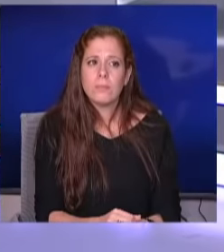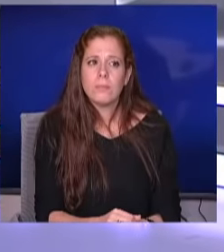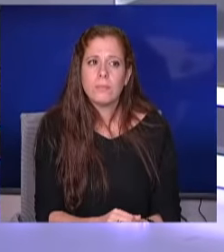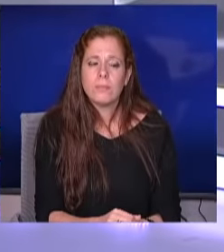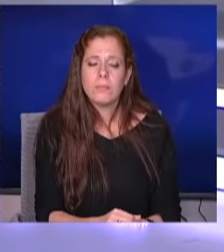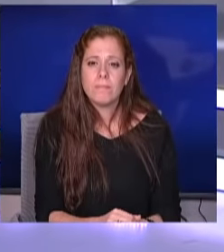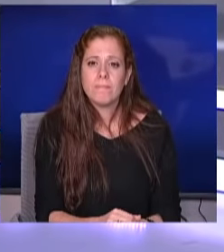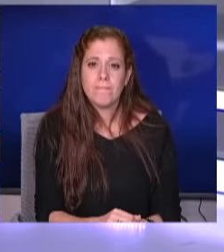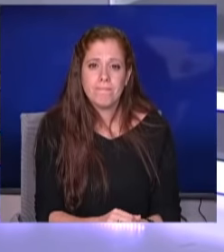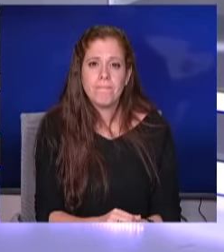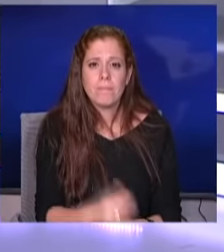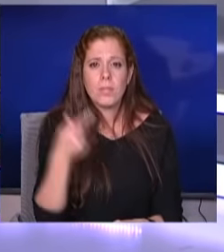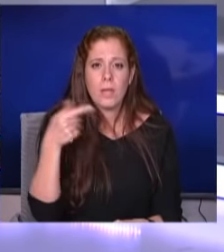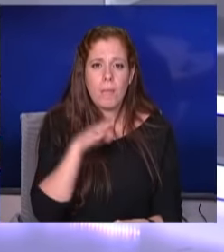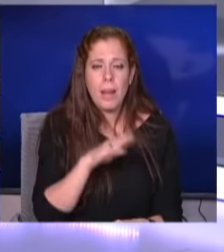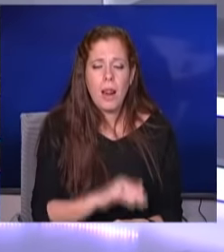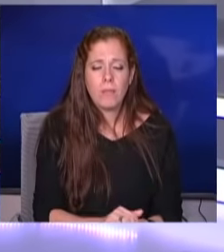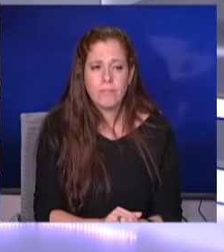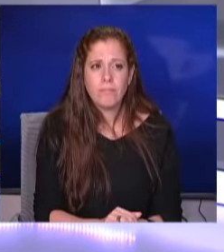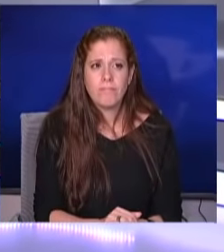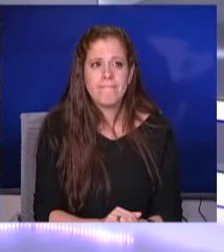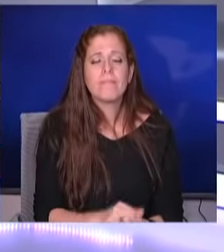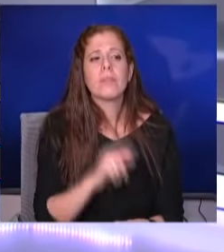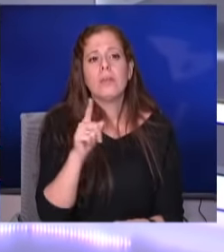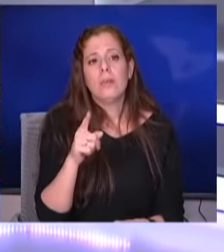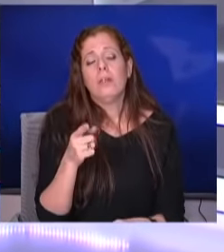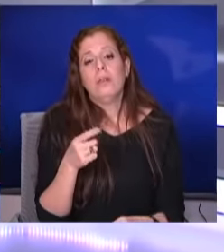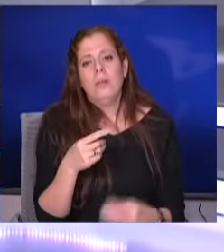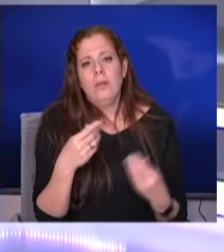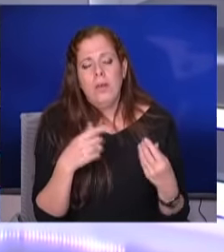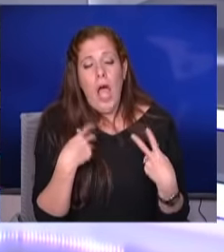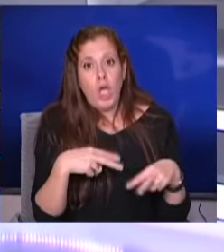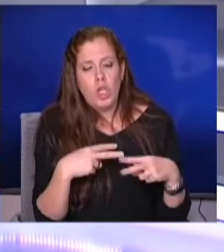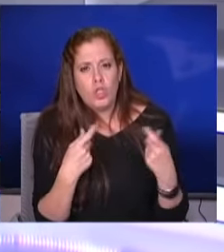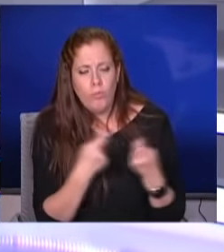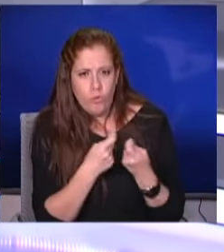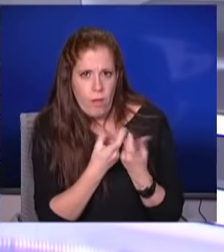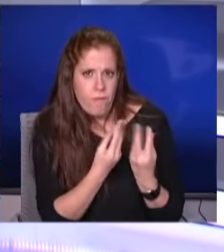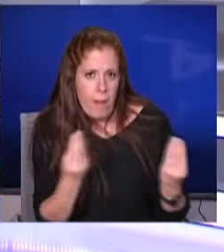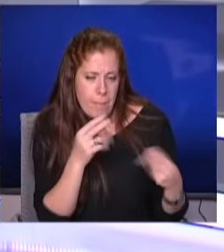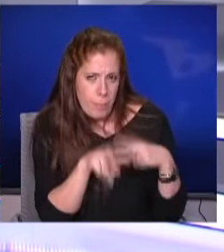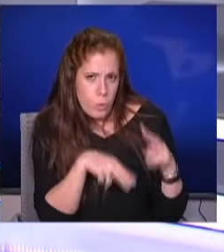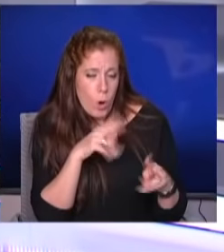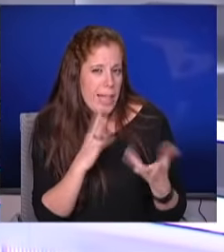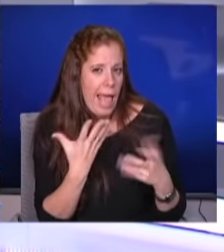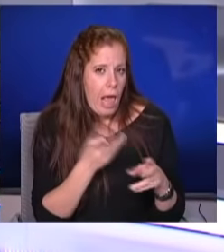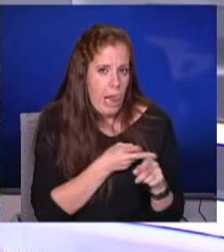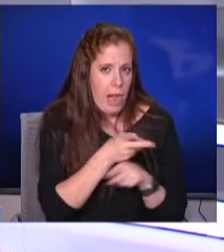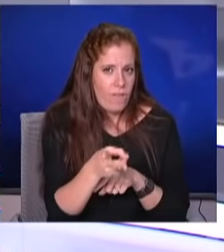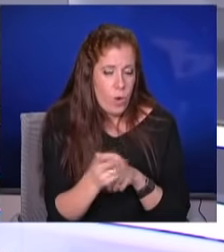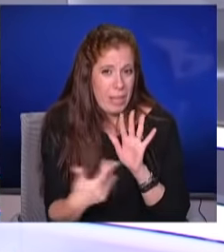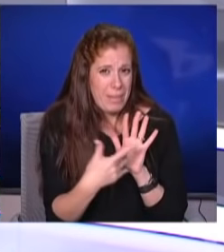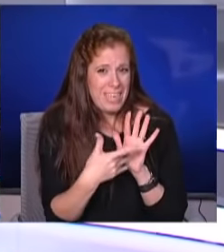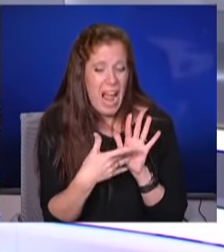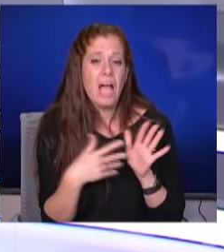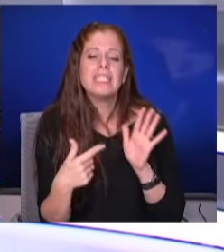גיא בלילה. זהו חשש שמשותף למטופלות רבות, איך לצלוח את הבדיקה האינטימית הקרובה אצל הגינקולוג. התלונות